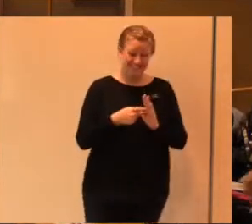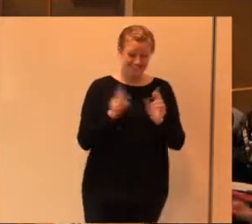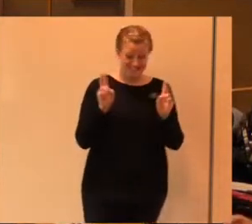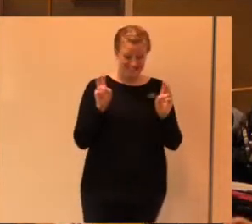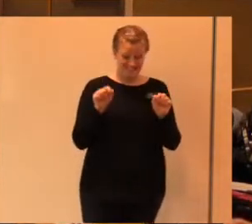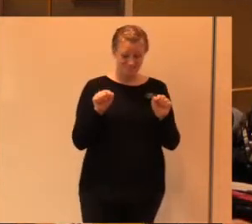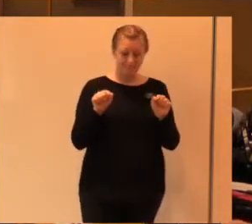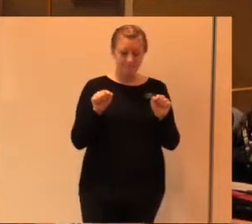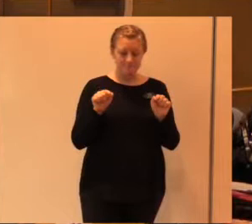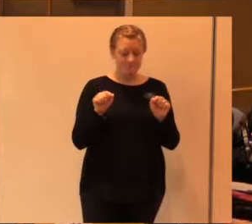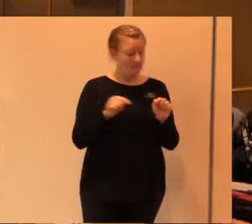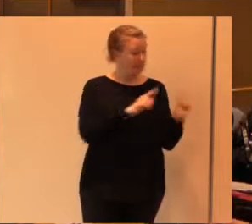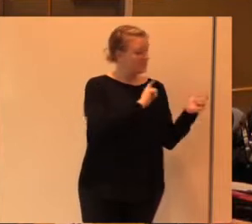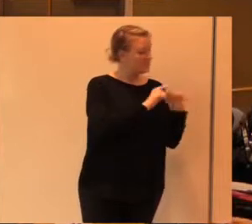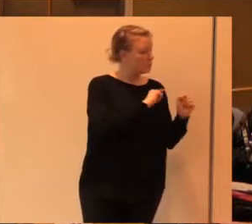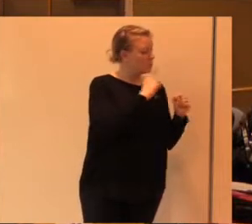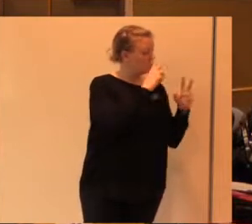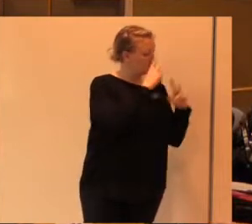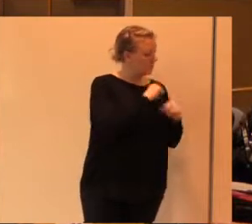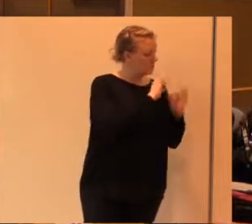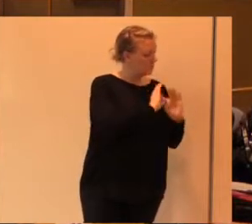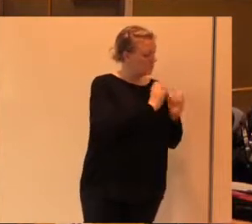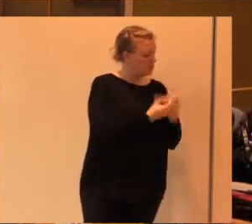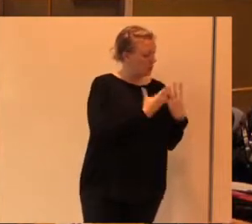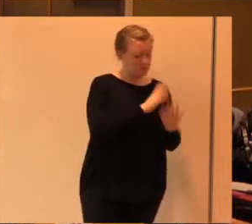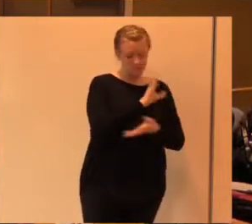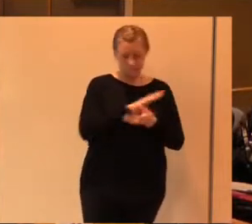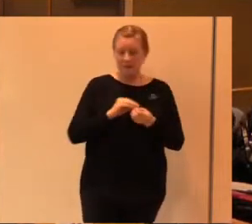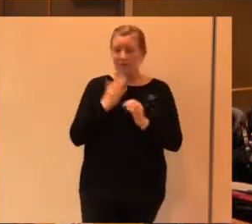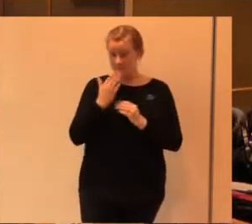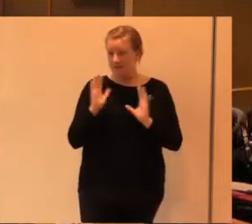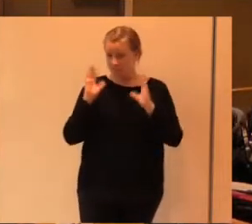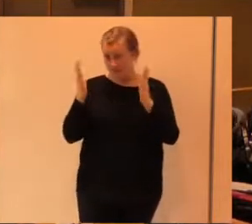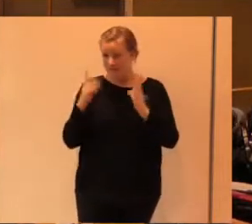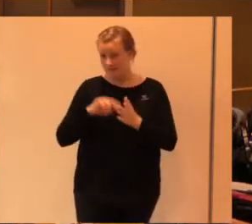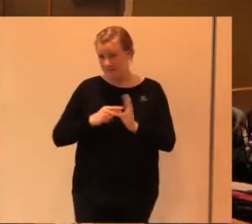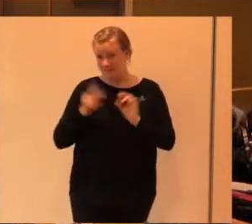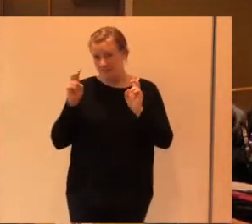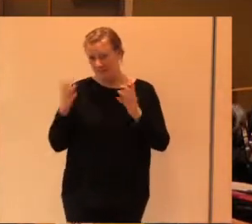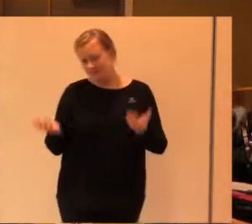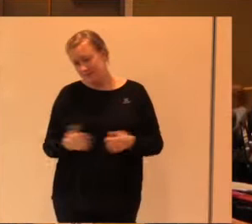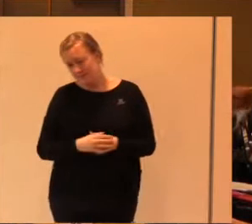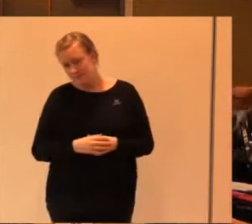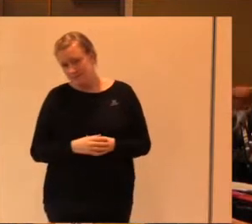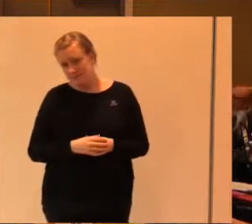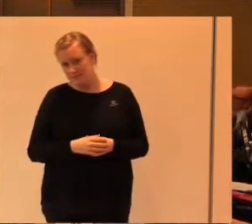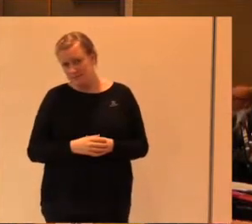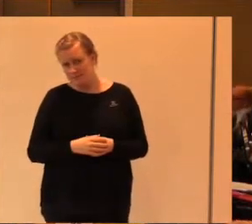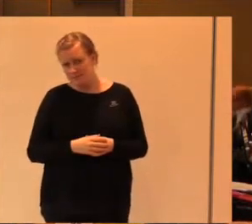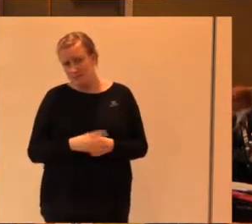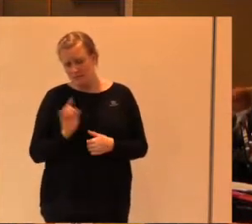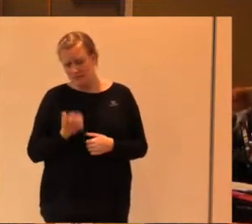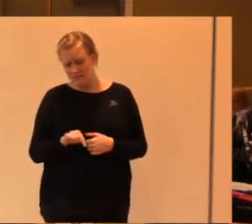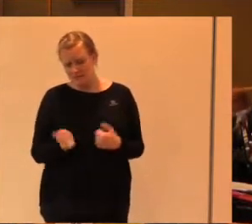den diskussionen som blir följden av läran eller någonting sånt. Och det här, ja, det passar ju väldigt bra ihop med vad Certec håller på med, tycker